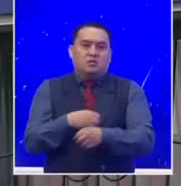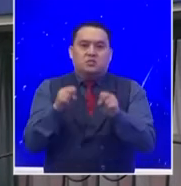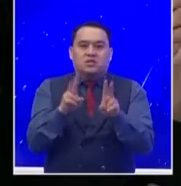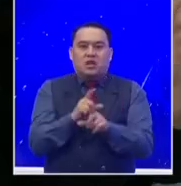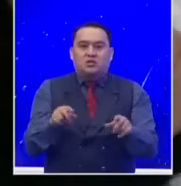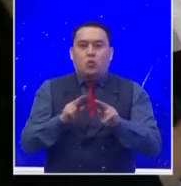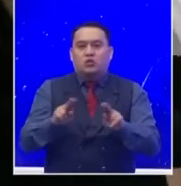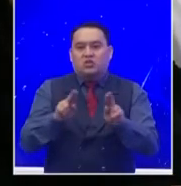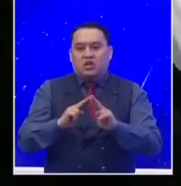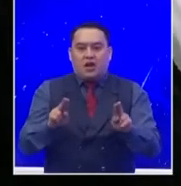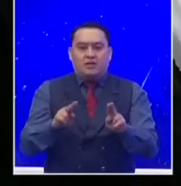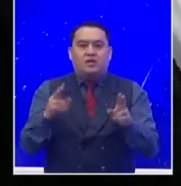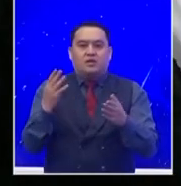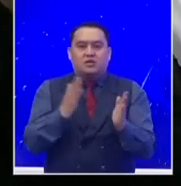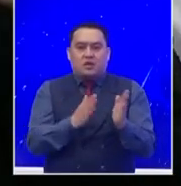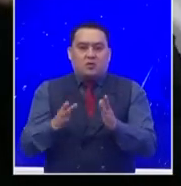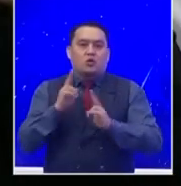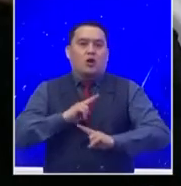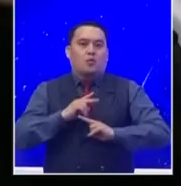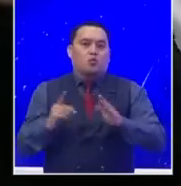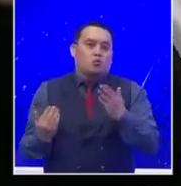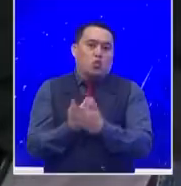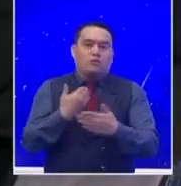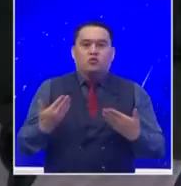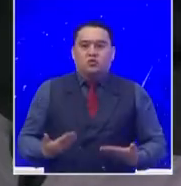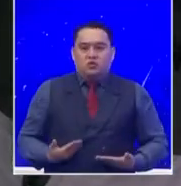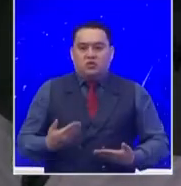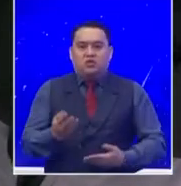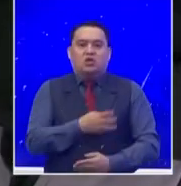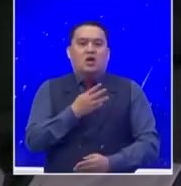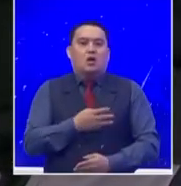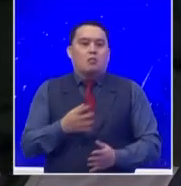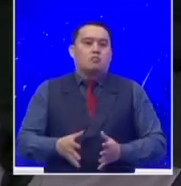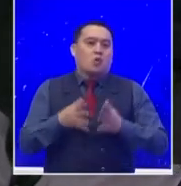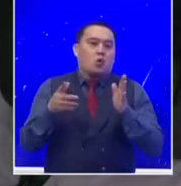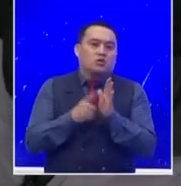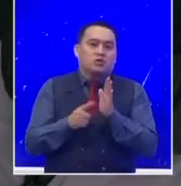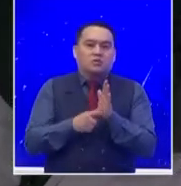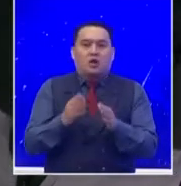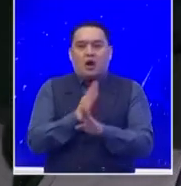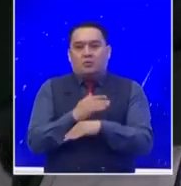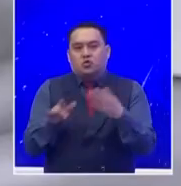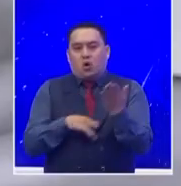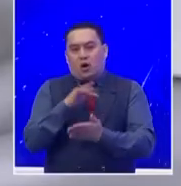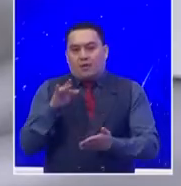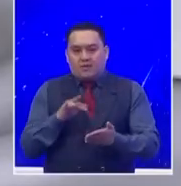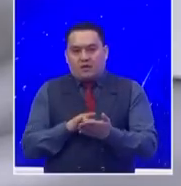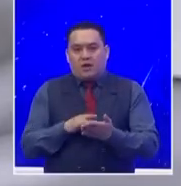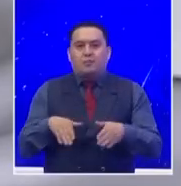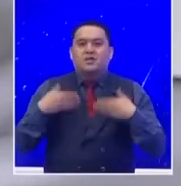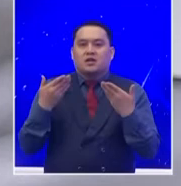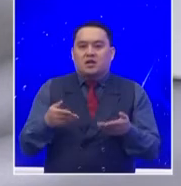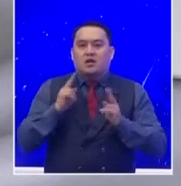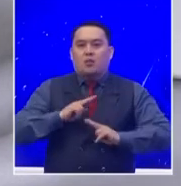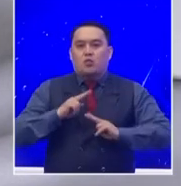и учителя. Найти стабильную работу и начать новую жизнь изъявили желание более 70 жителей города Капшигая. По итогам